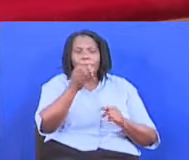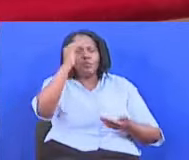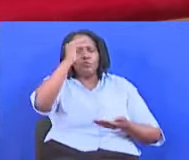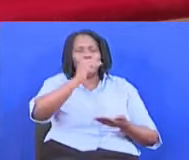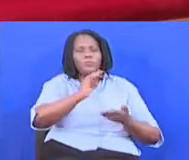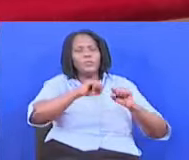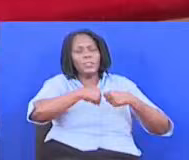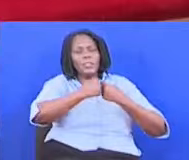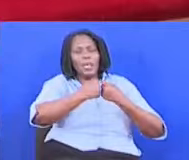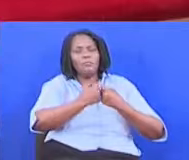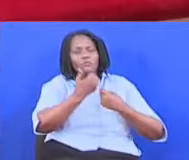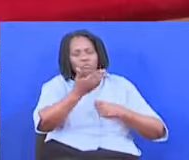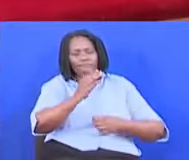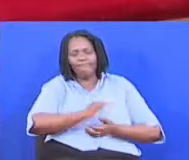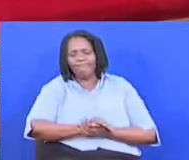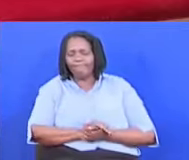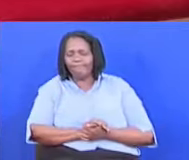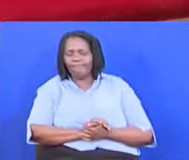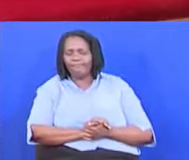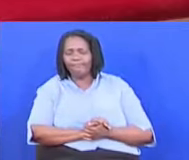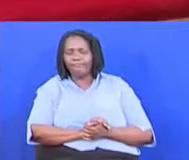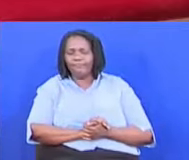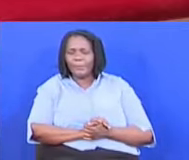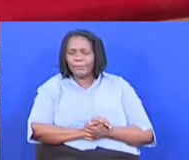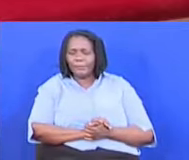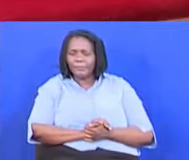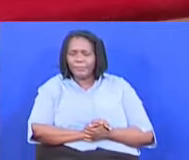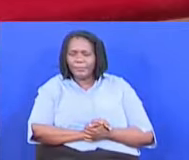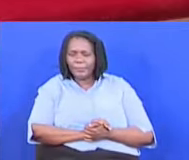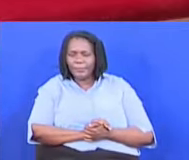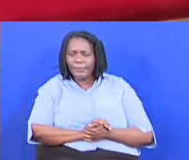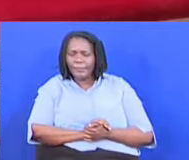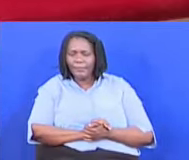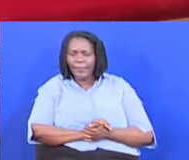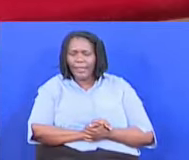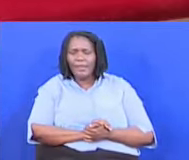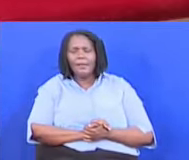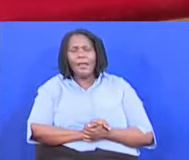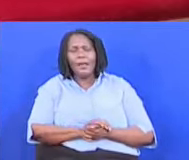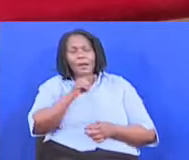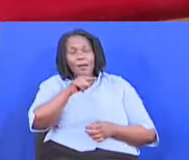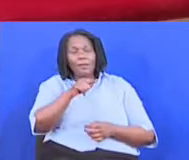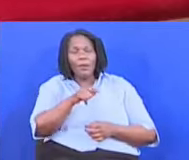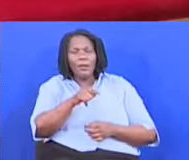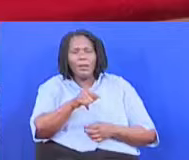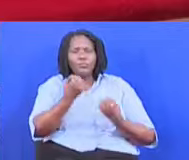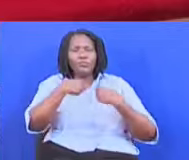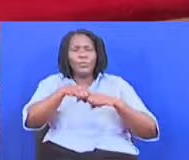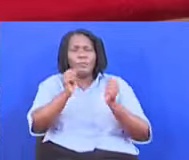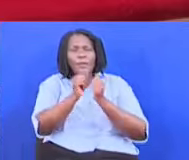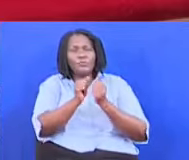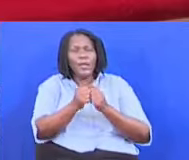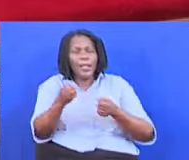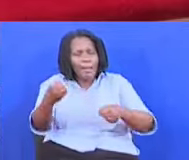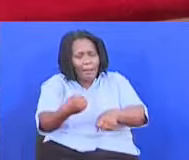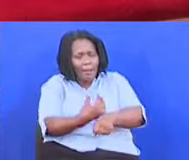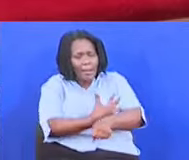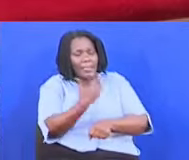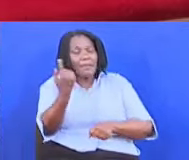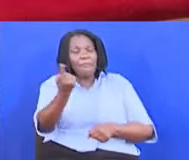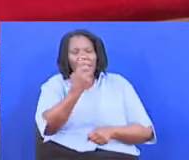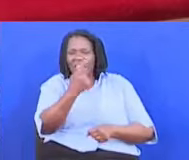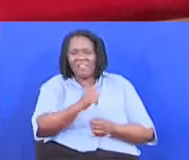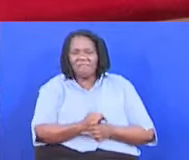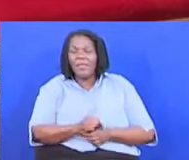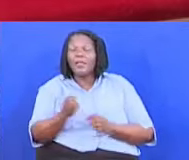ya uhaba wa wataalamu wa mionzi, ambao pia sio tu watashughulikia masuala ya saratani, lakini pia na magonjwa mengine ya